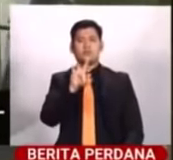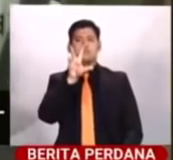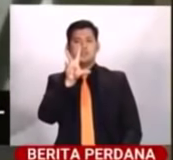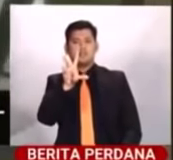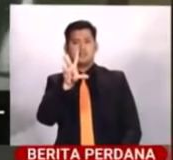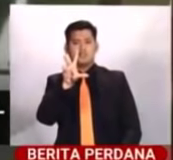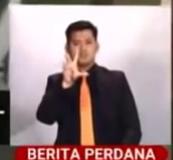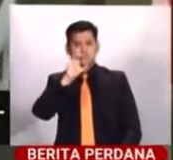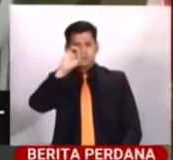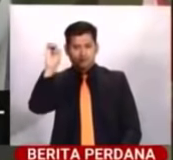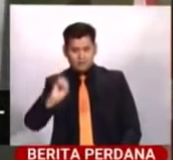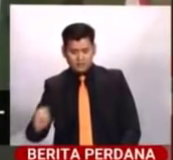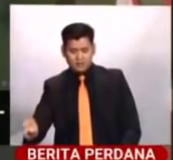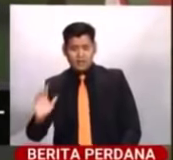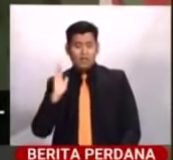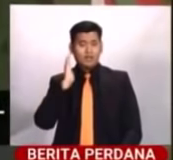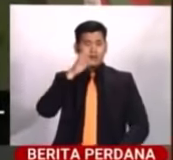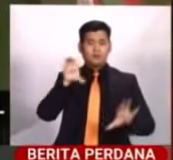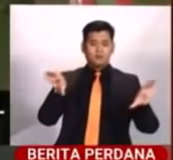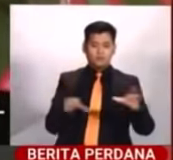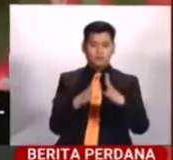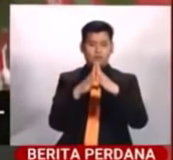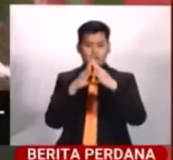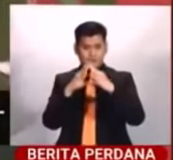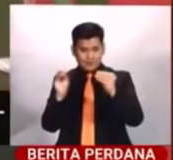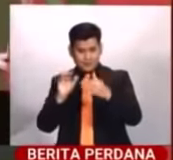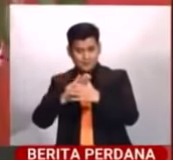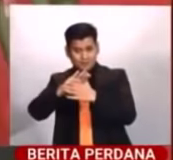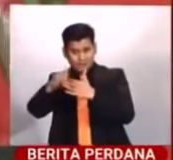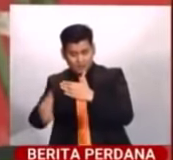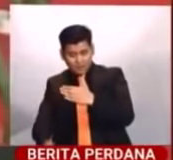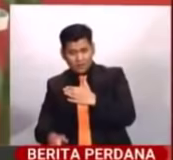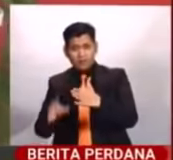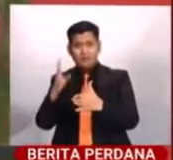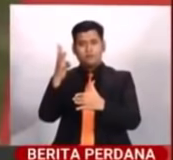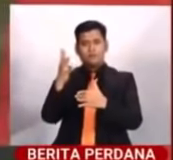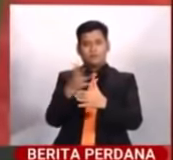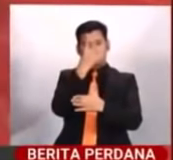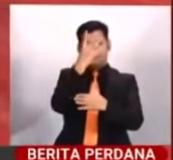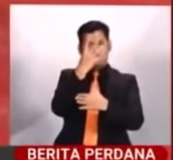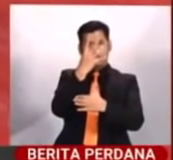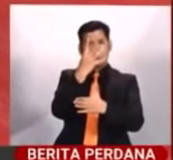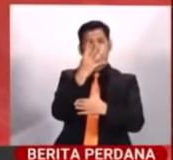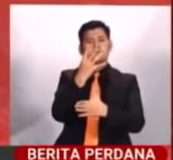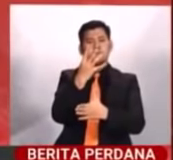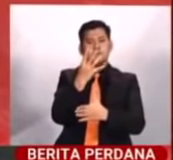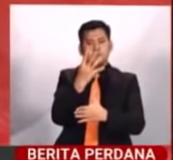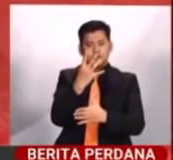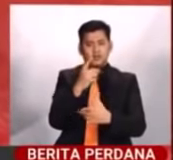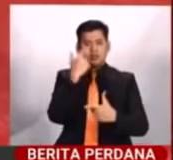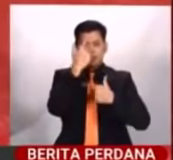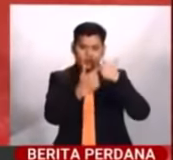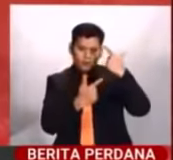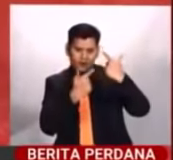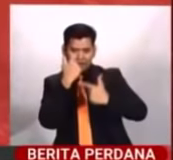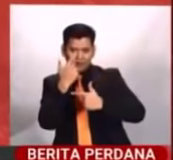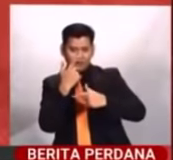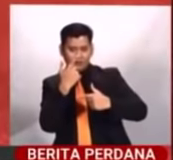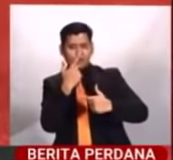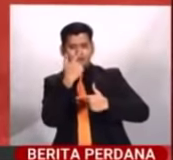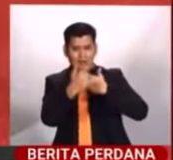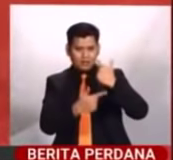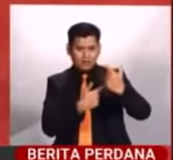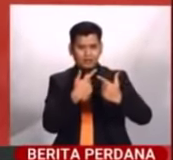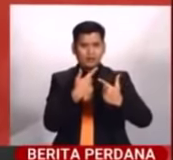56.36%. Ia juga dijangka siap pada penghujung April. Beliau ditemui selepas melakukan lawatan ke Velodrome Johor di